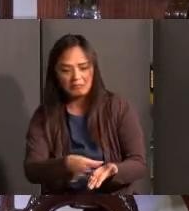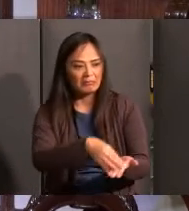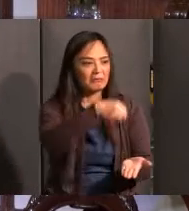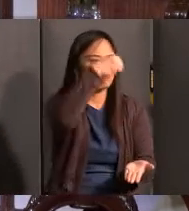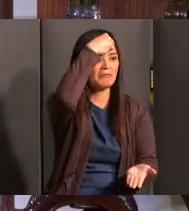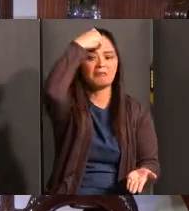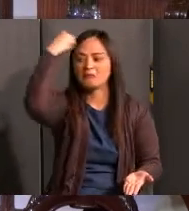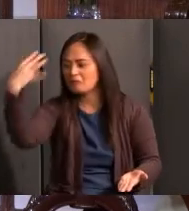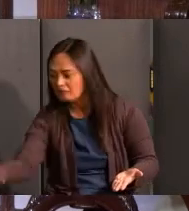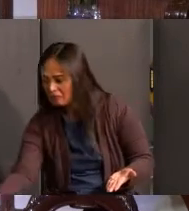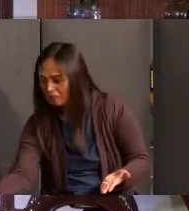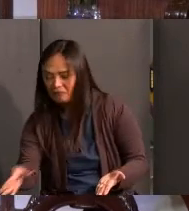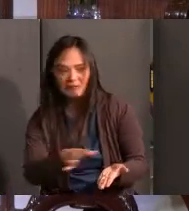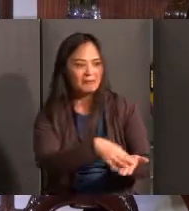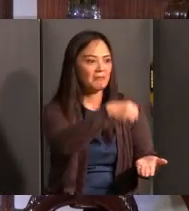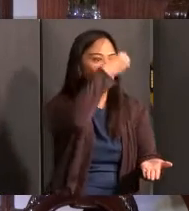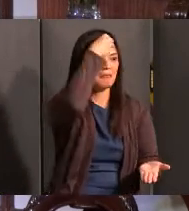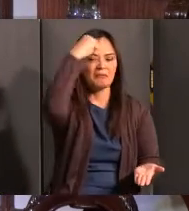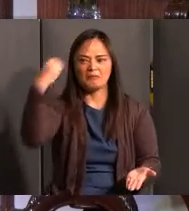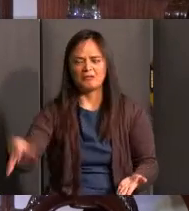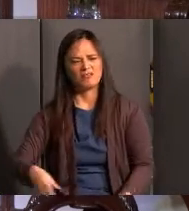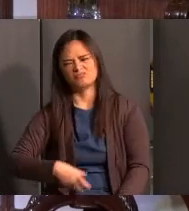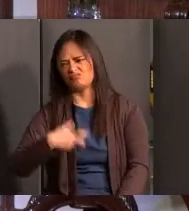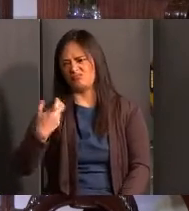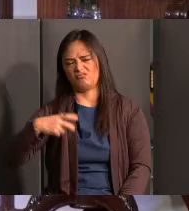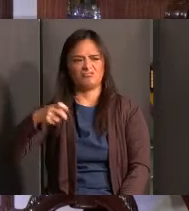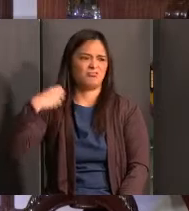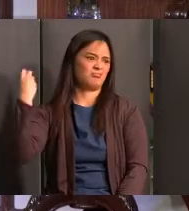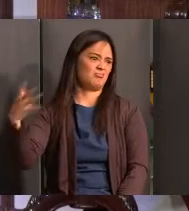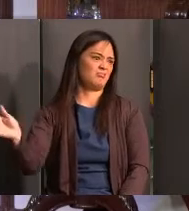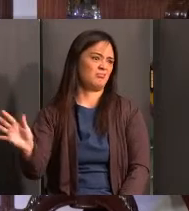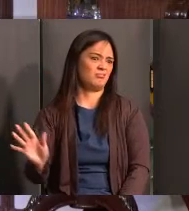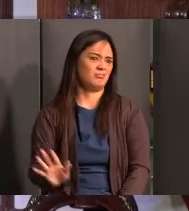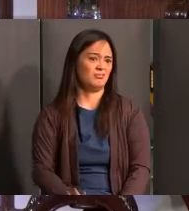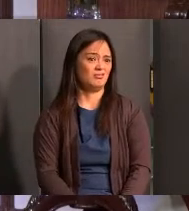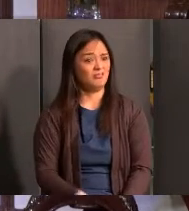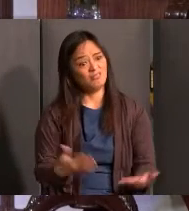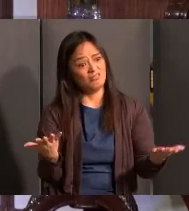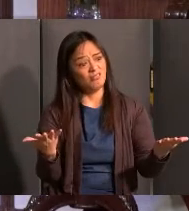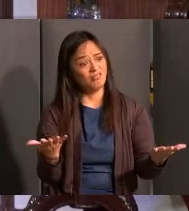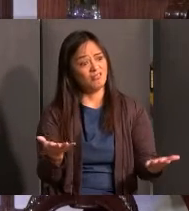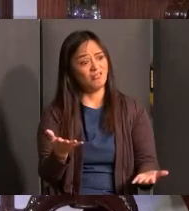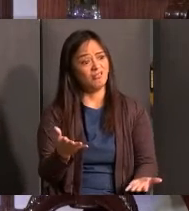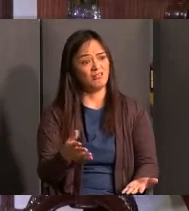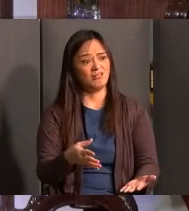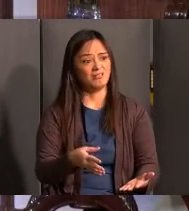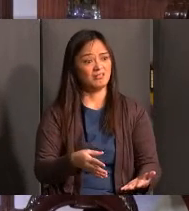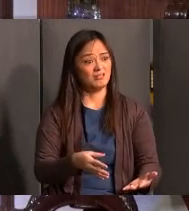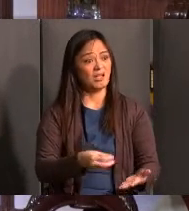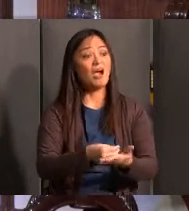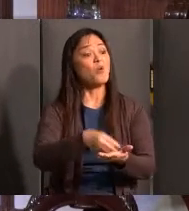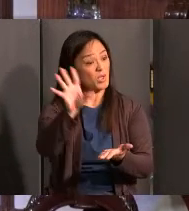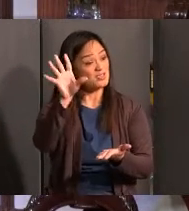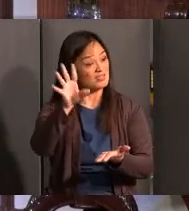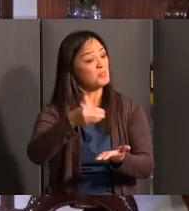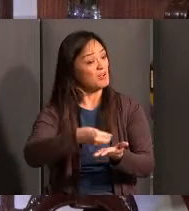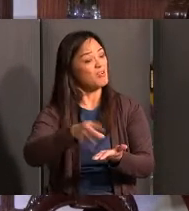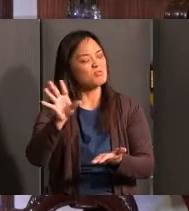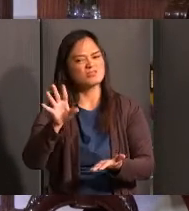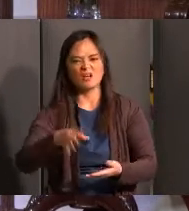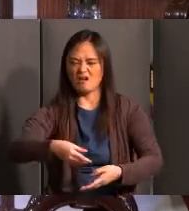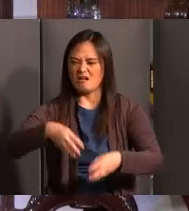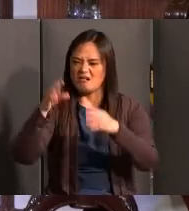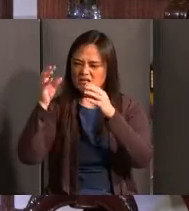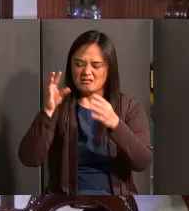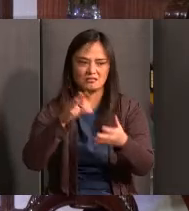sayang. Isipin mo, nag-aral ka na ilang taon, naku, tumanda ka na sa kaaaral. Hindi mo naman nagamit.